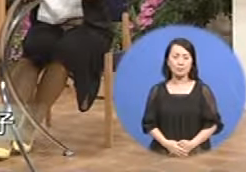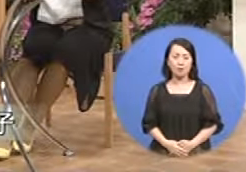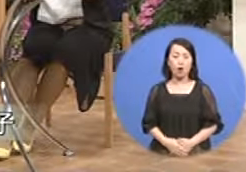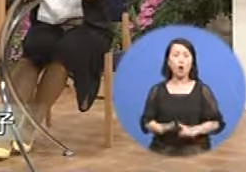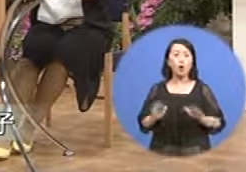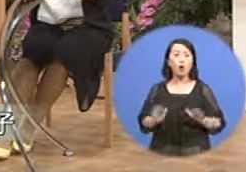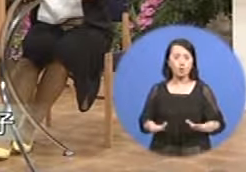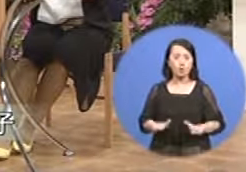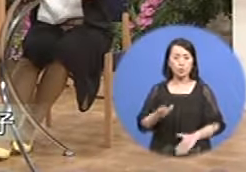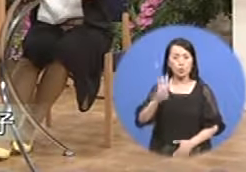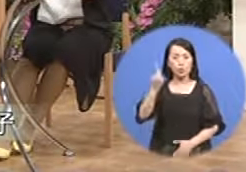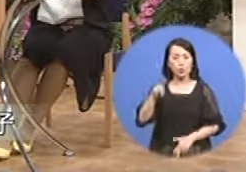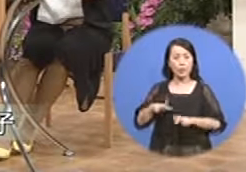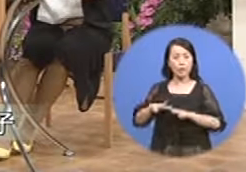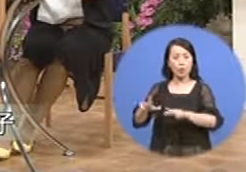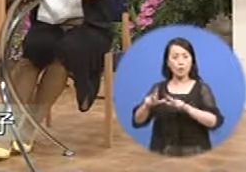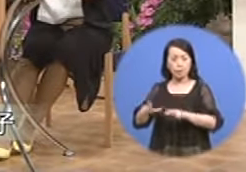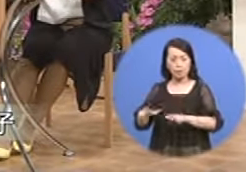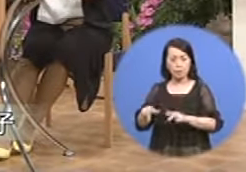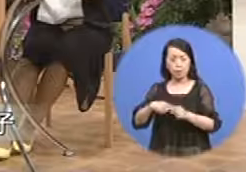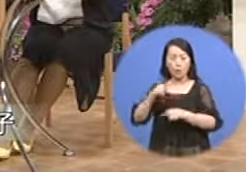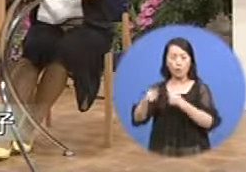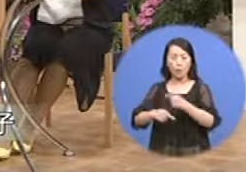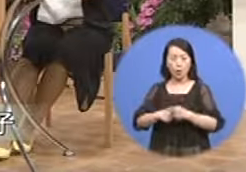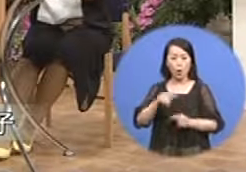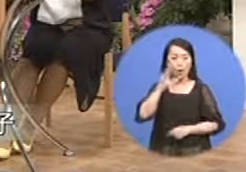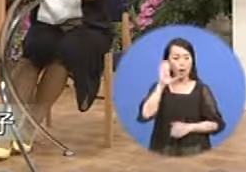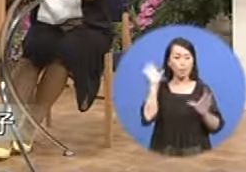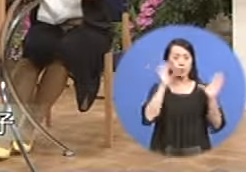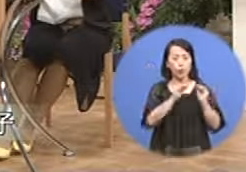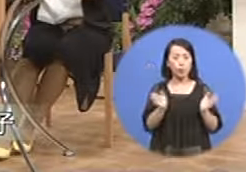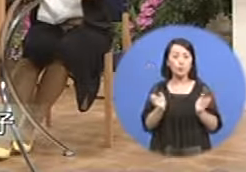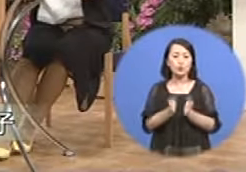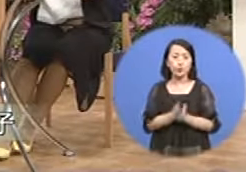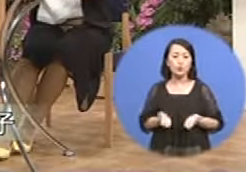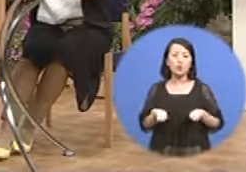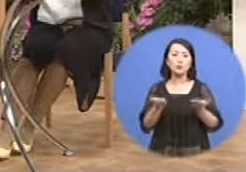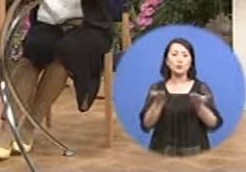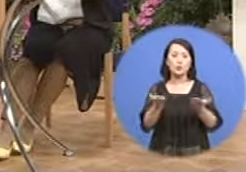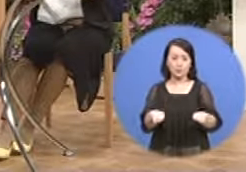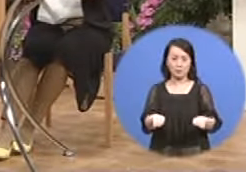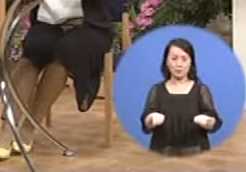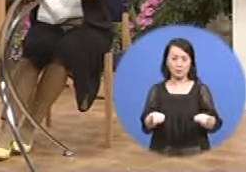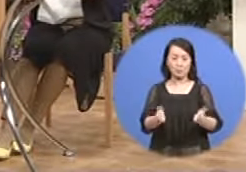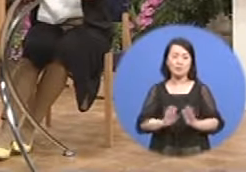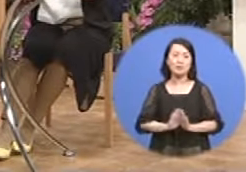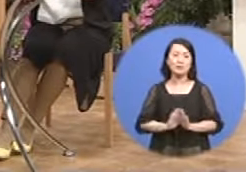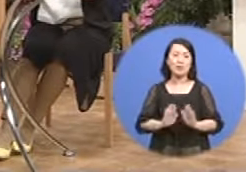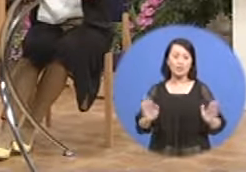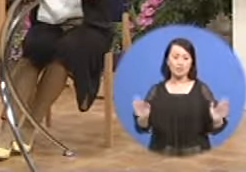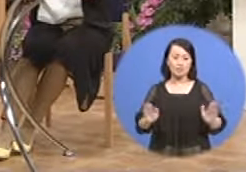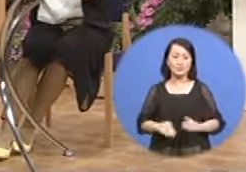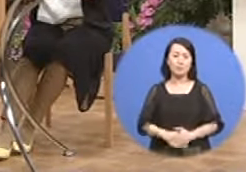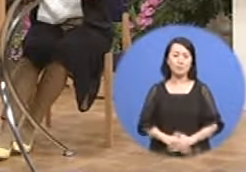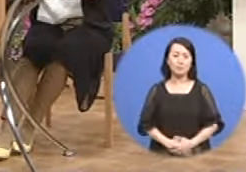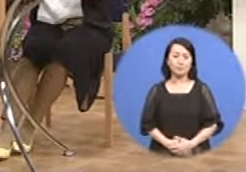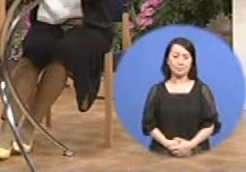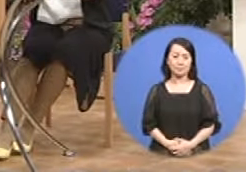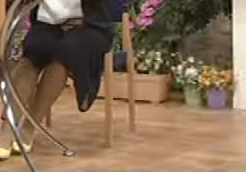今週も県政の話題と和歌山県の情報を詰め込んでお送りいたします。それではきのくに21スタートです